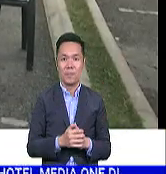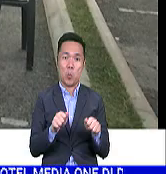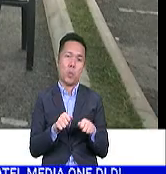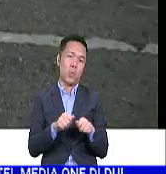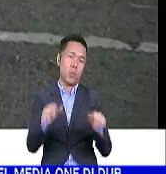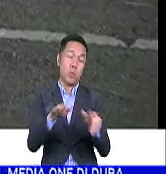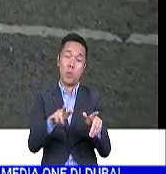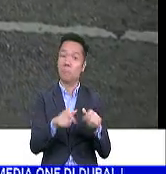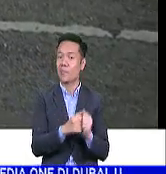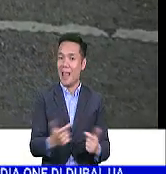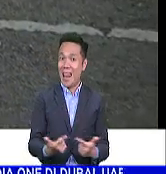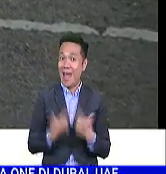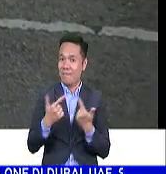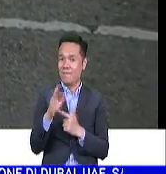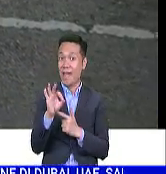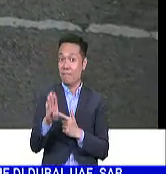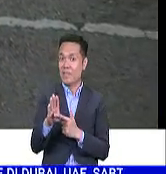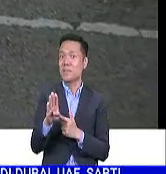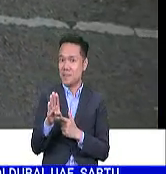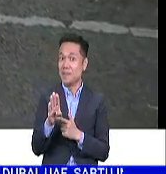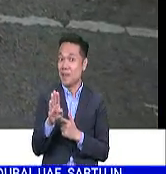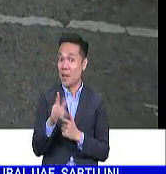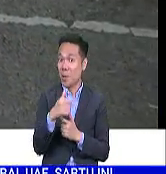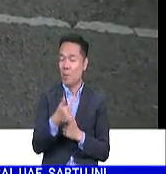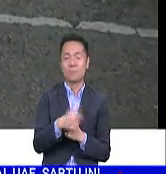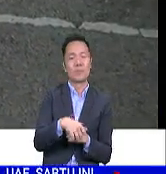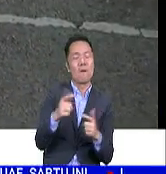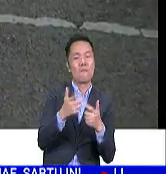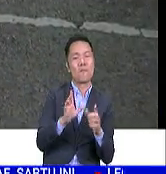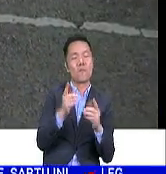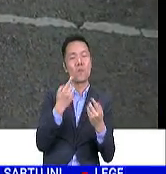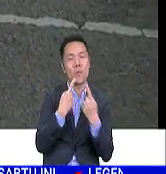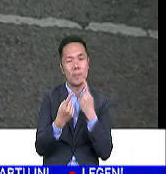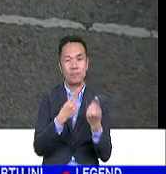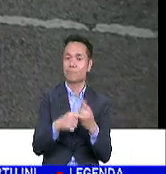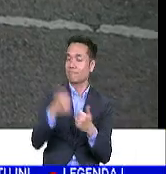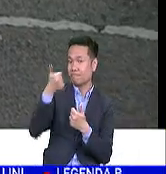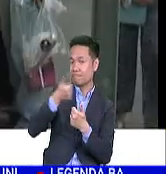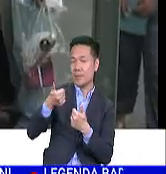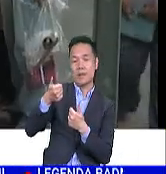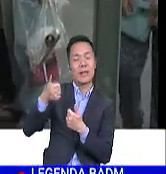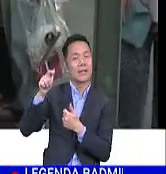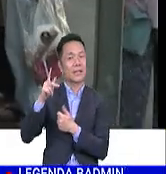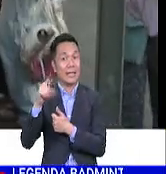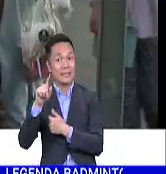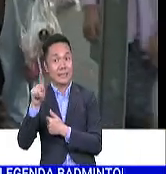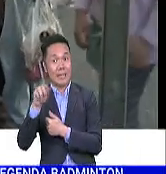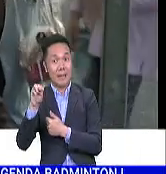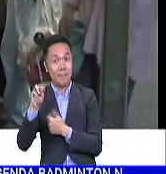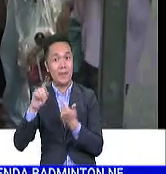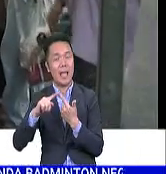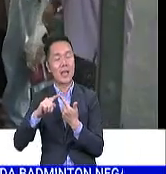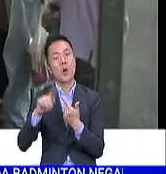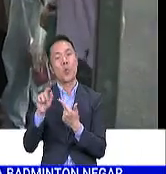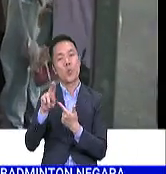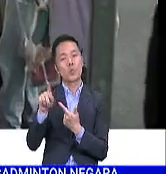dan juga siaran langsung di FB Live untuk Forum Mukarrabin. Kita akan bersama dengan yang berbahagia Datuk Kazim Elias dan juga Ustaz